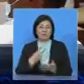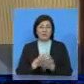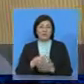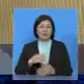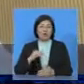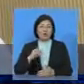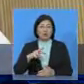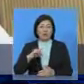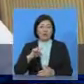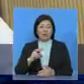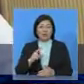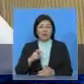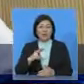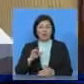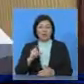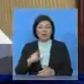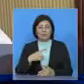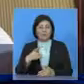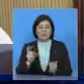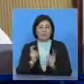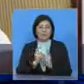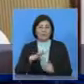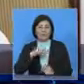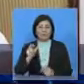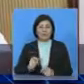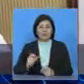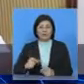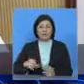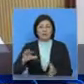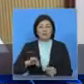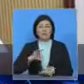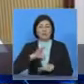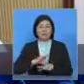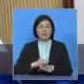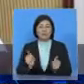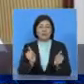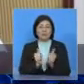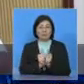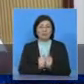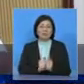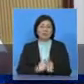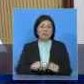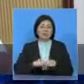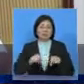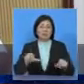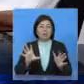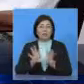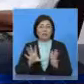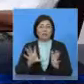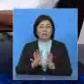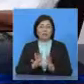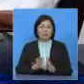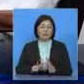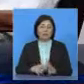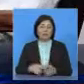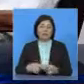Жумарт Картбаев и Калихан Нургалиев. По их словам, большинство граждан подключены к близлежащим линиям электропередачи отдельно,